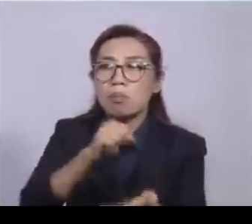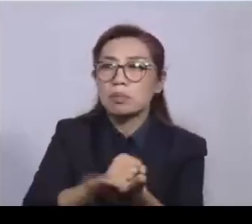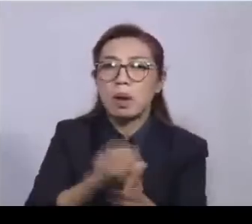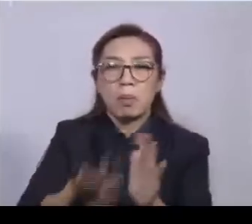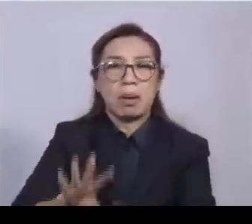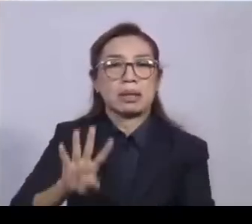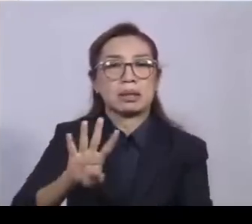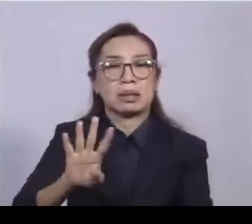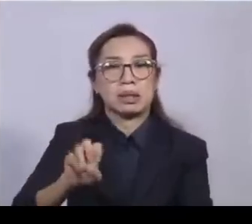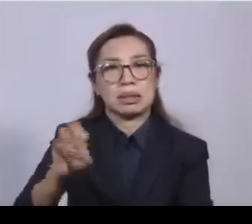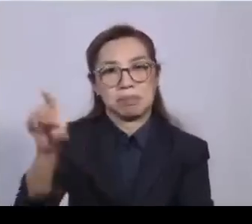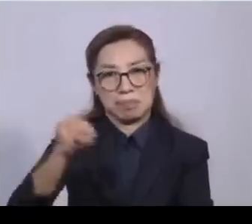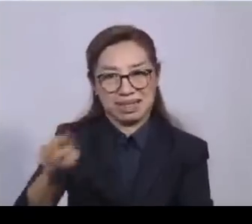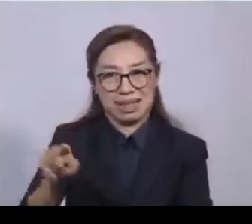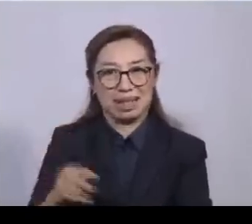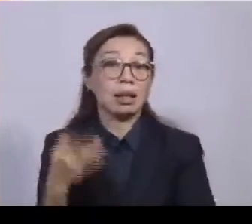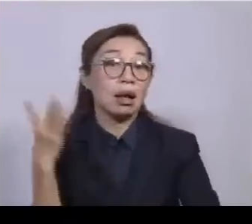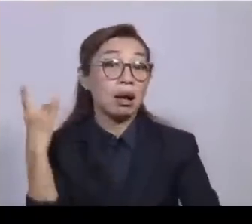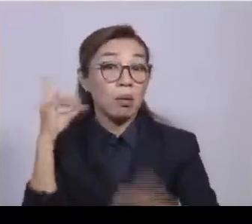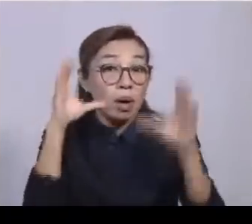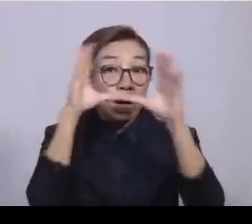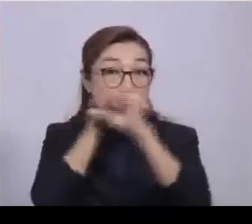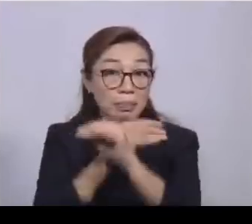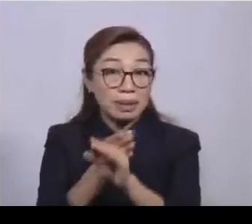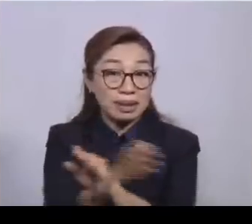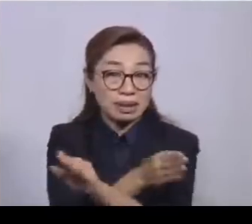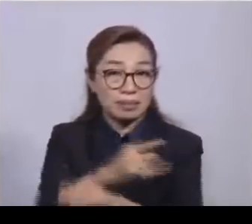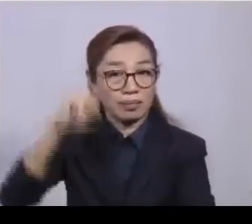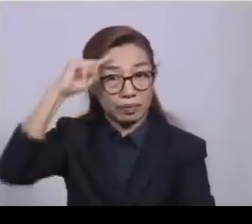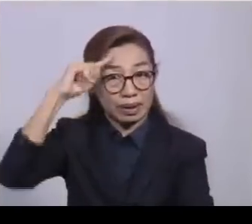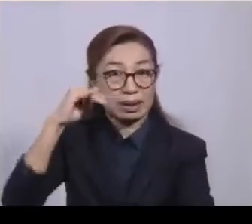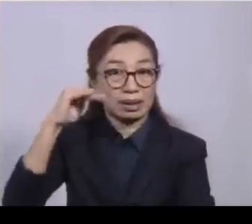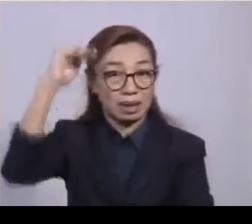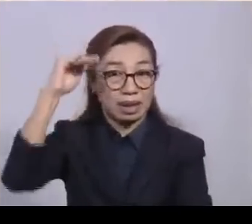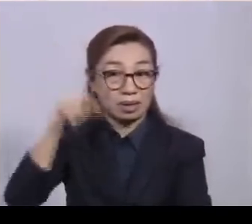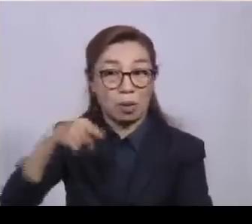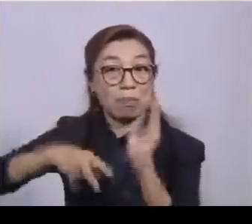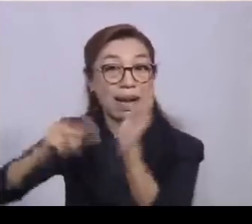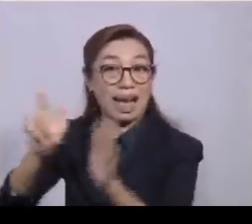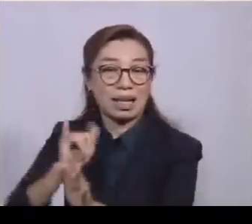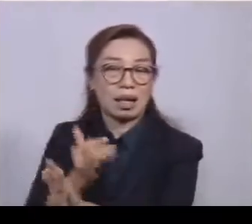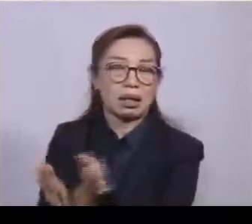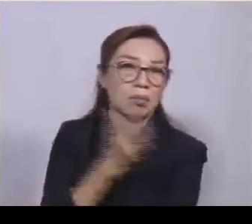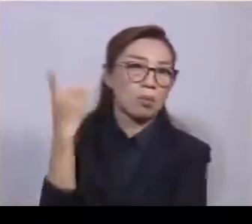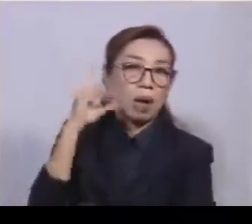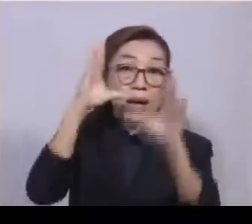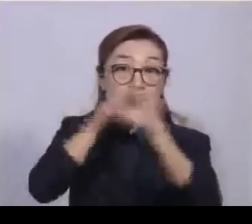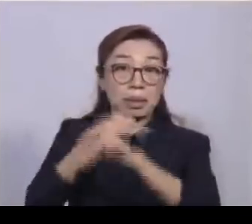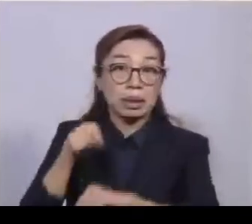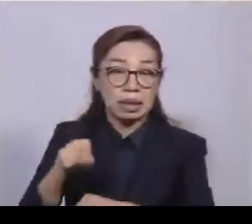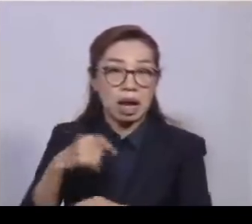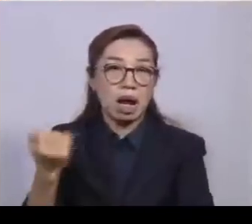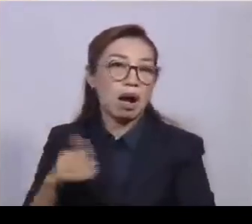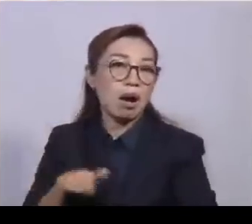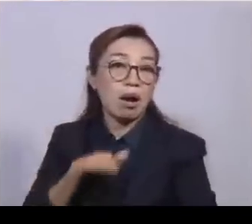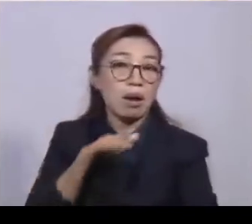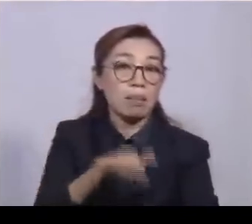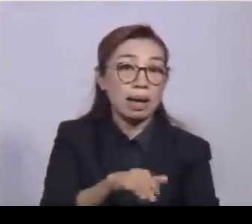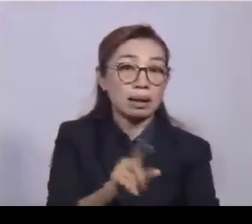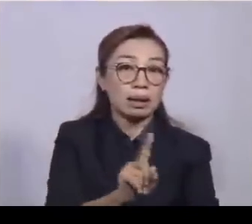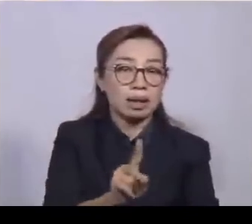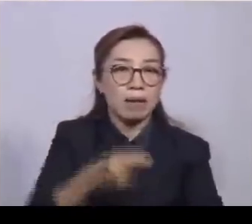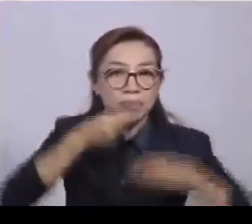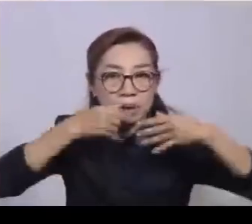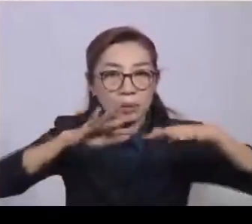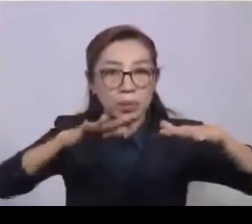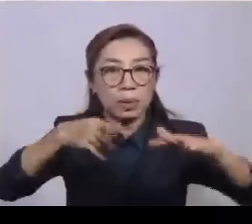จะลงพื้นที่ของพังงาเองคุณเสร็จช้าค่ะก็ลงพื้นที่ไปที่แหล่งท่องเที่ยวขึ้นชื่อของจังหวัดภูเก็ตนะคะอย่างหาดป่าตอง